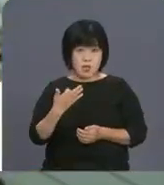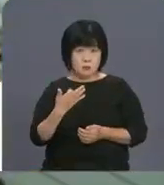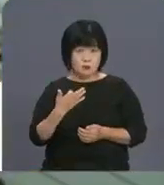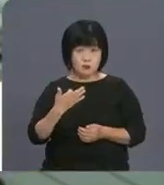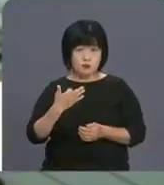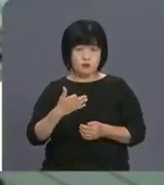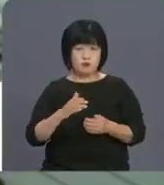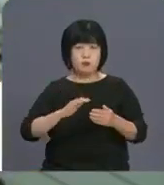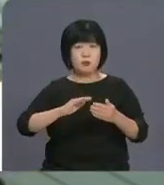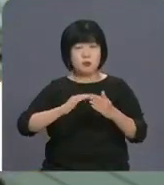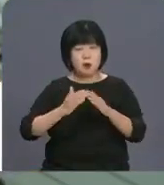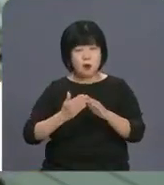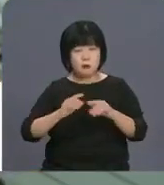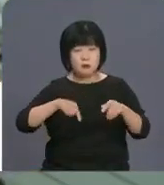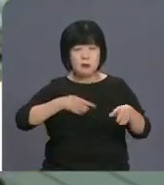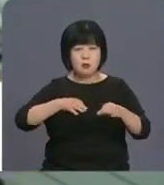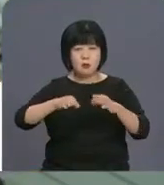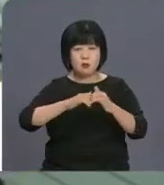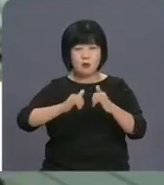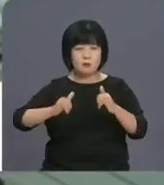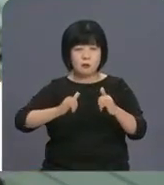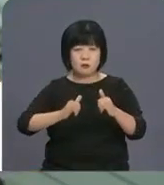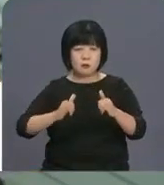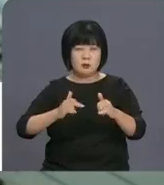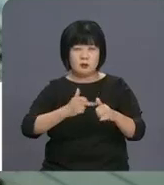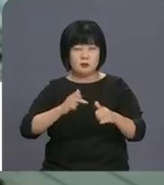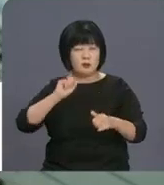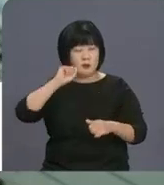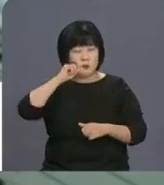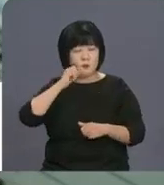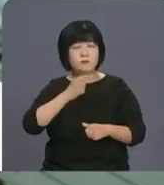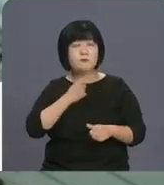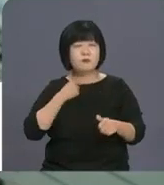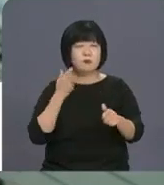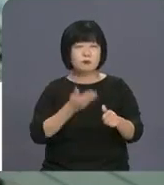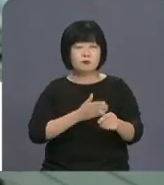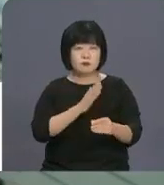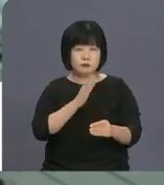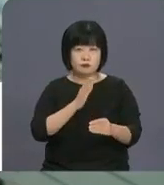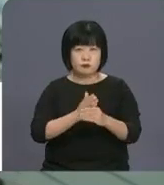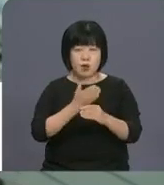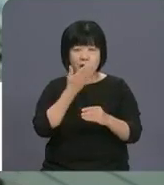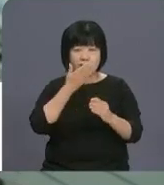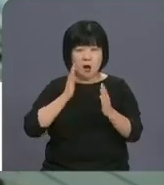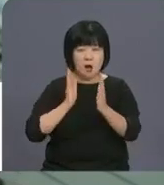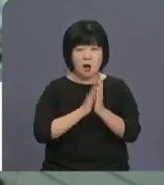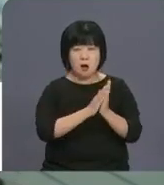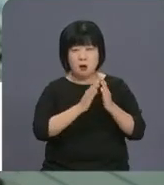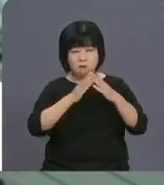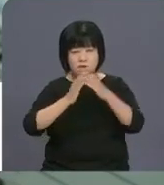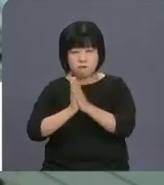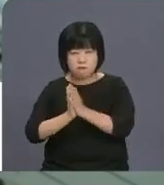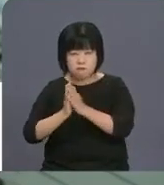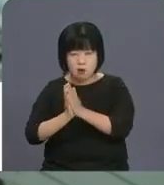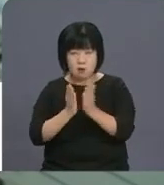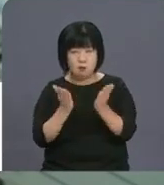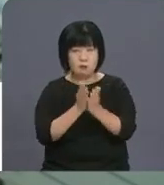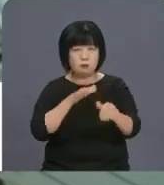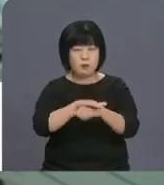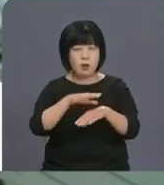코로나19는 영세 자영업자에게 큰 타격을 주고 있습니다. 현실이 된 줄도산에 맞춤형 대책도